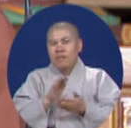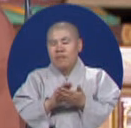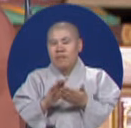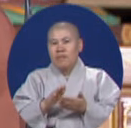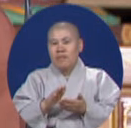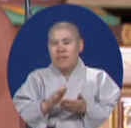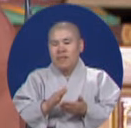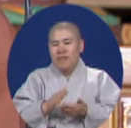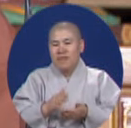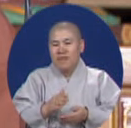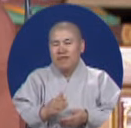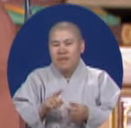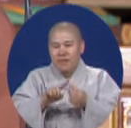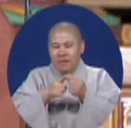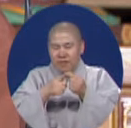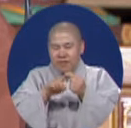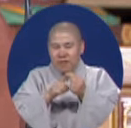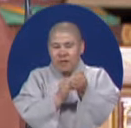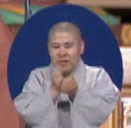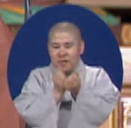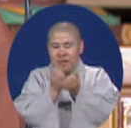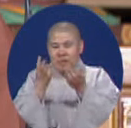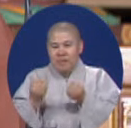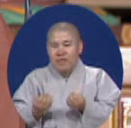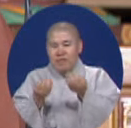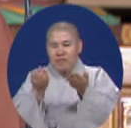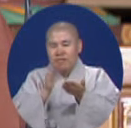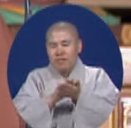설명 많이 하네요. 하여튼 간에.